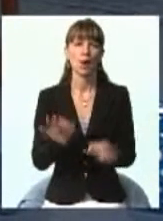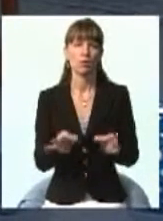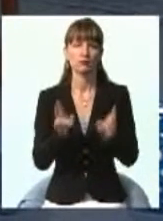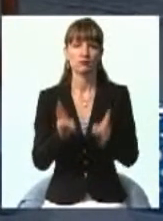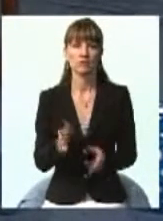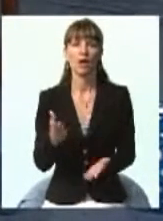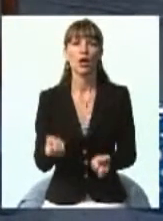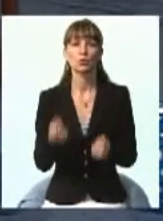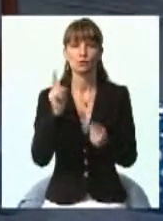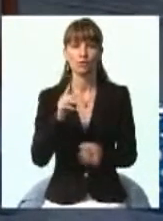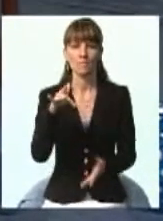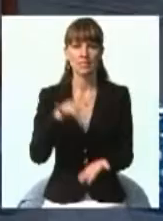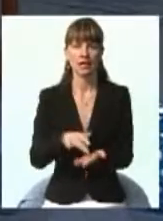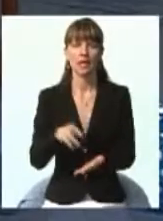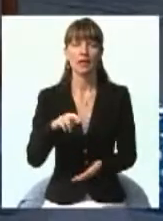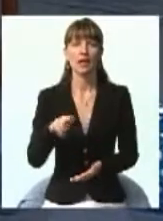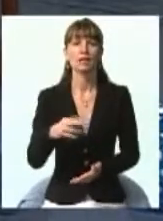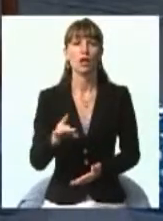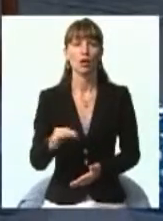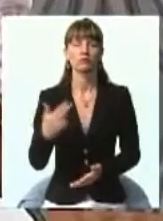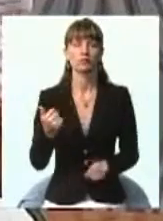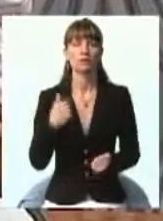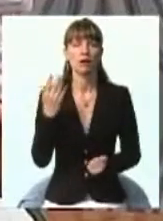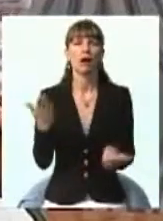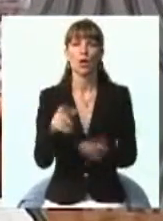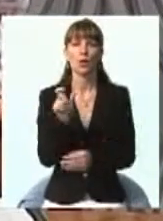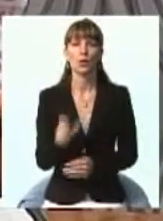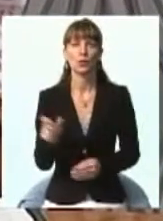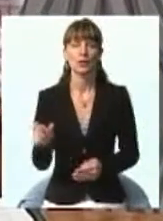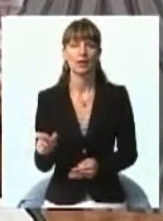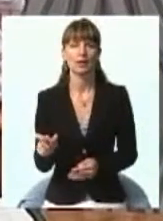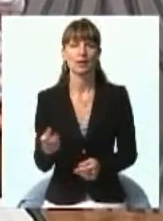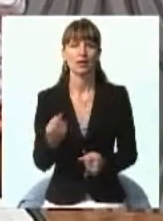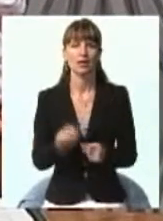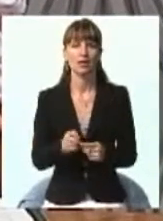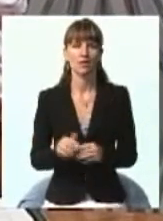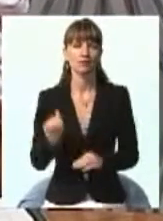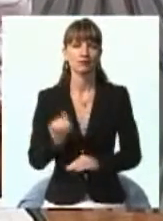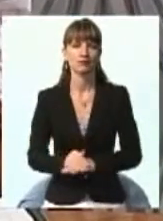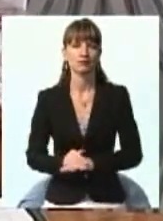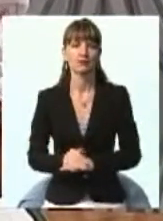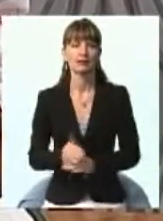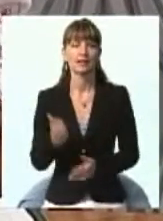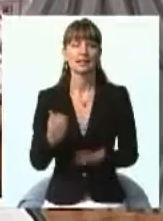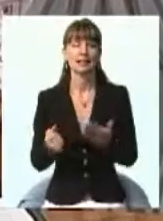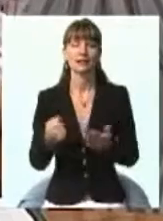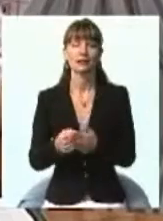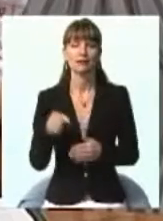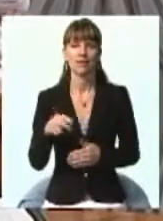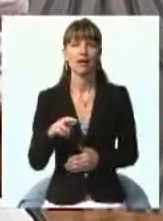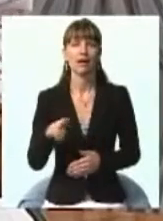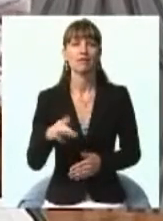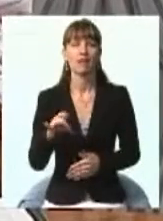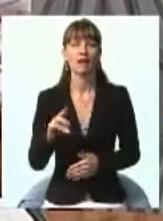що усередині ядро? От я знаю, що так, усередині ядро, а як люди взагалі це виявили, якщо до того ж ядра ніхто ніколи